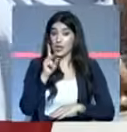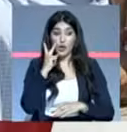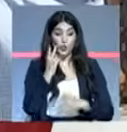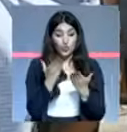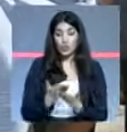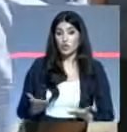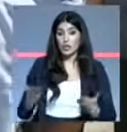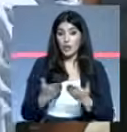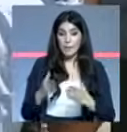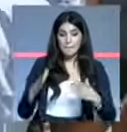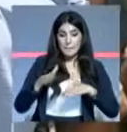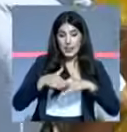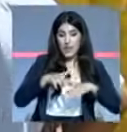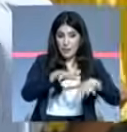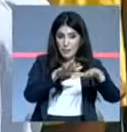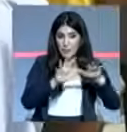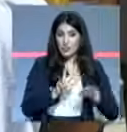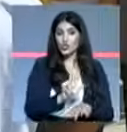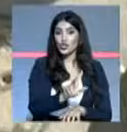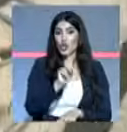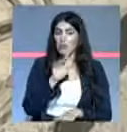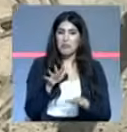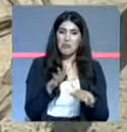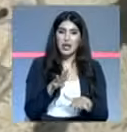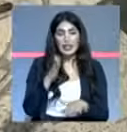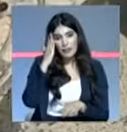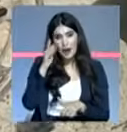المشهد هنا قبلة مجلس نواب الشعب صار مشابها